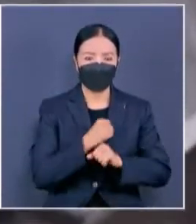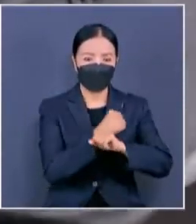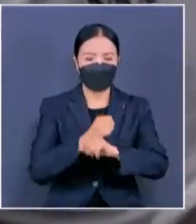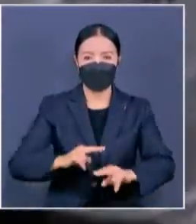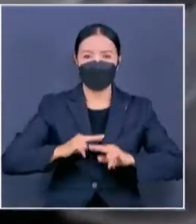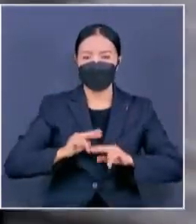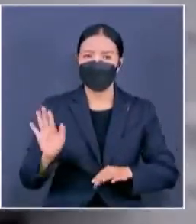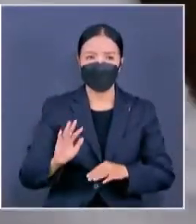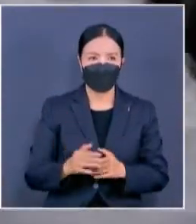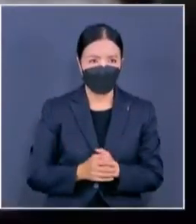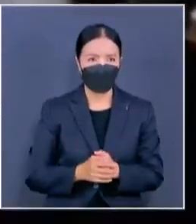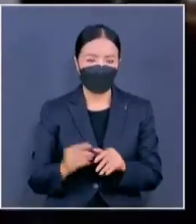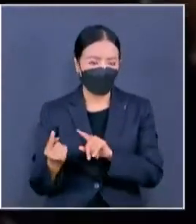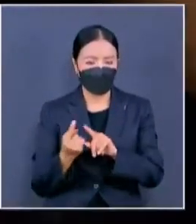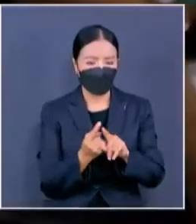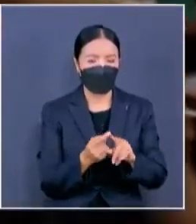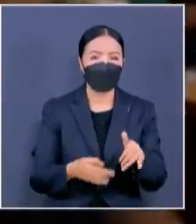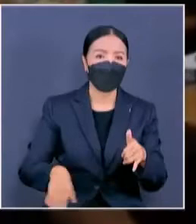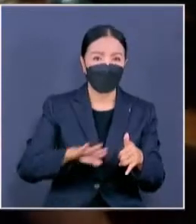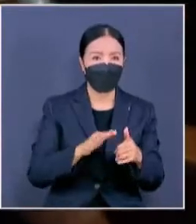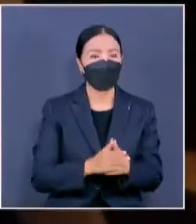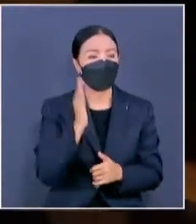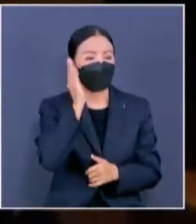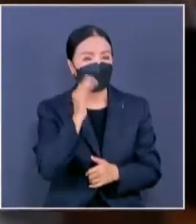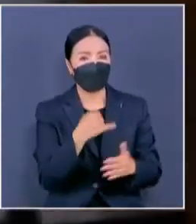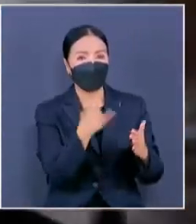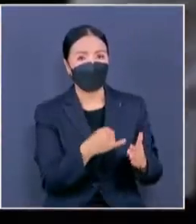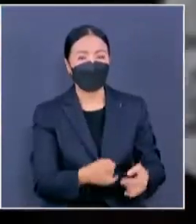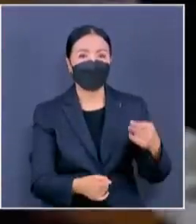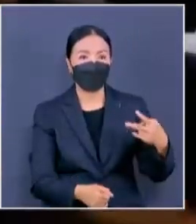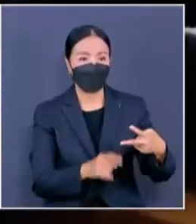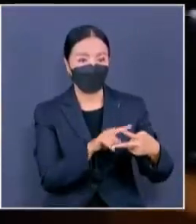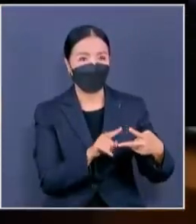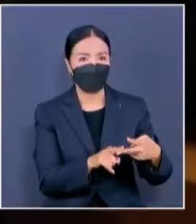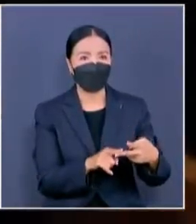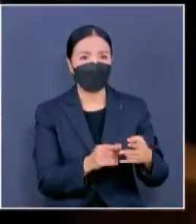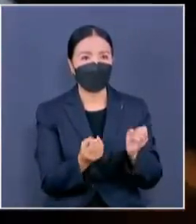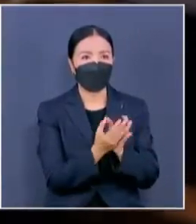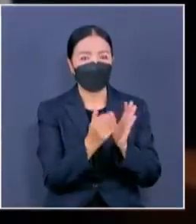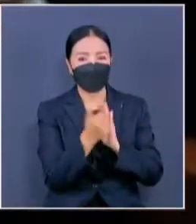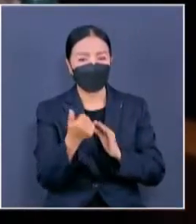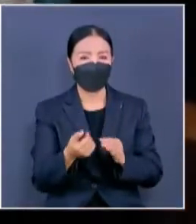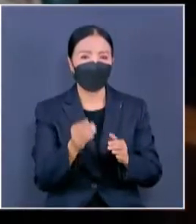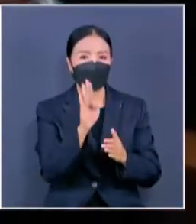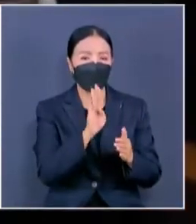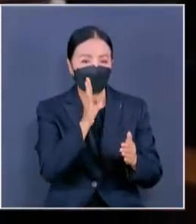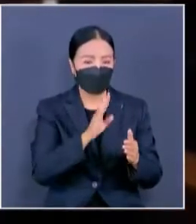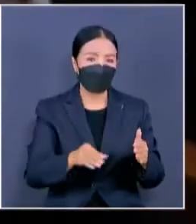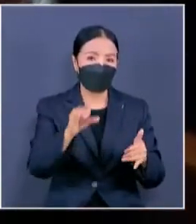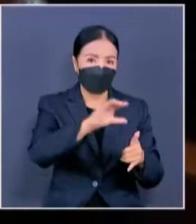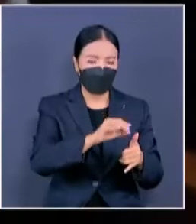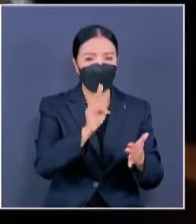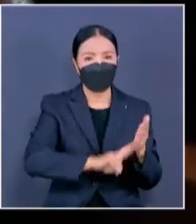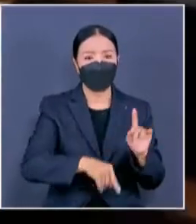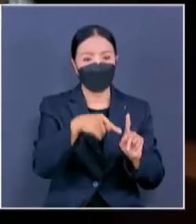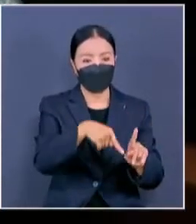เองพนักงานสอบสวนได้แจ้งข้อหาฝ่ายชาย2ข้อหาก็คือข้อหาทำร้ายร่างกายผู้อื่นปรับ 1,000 บาท